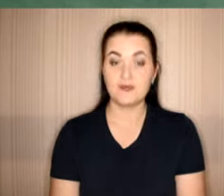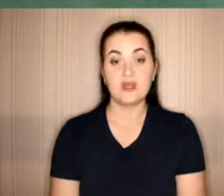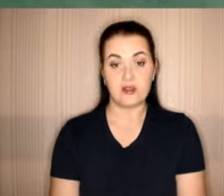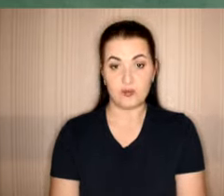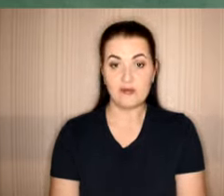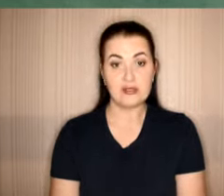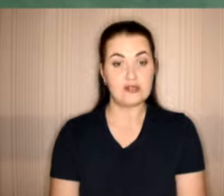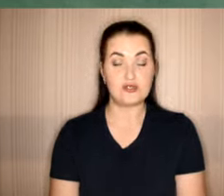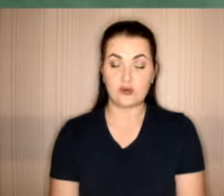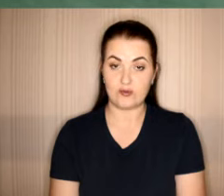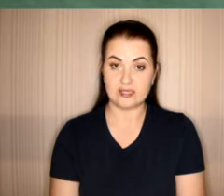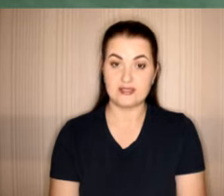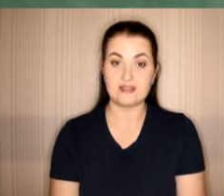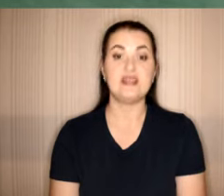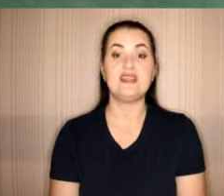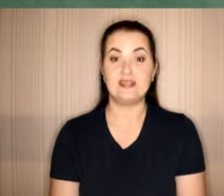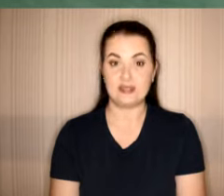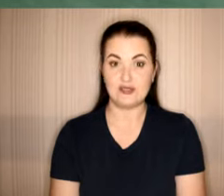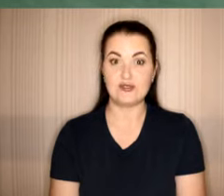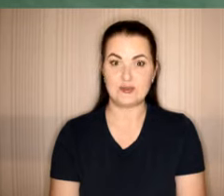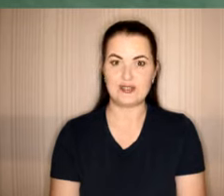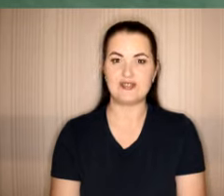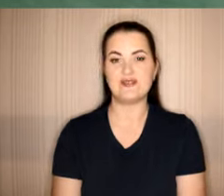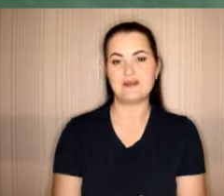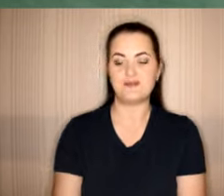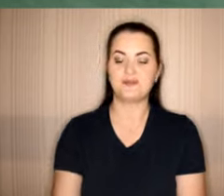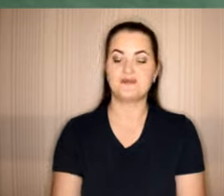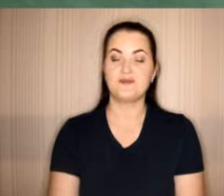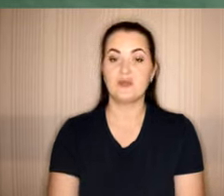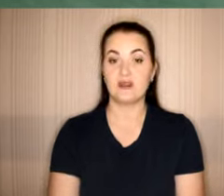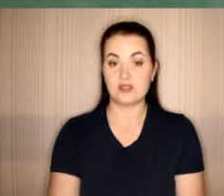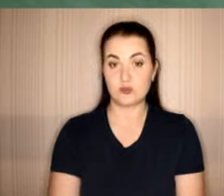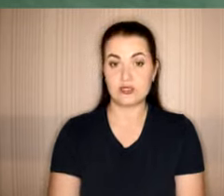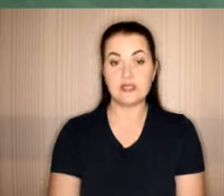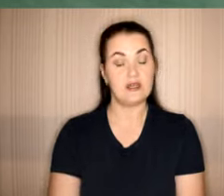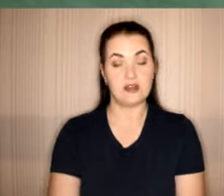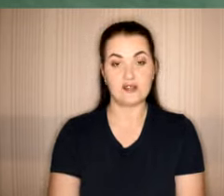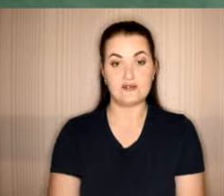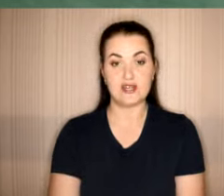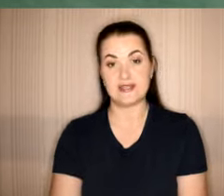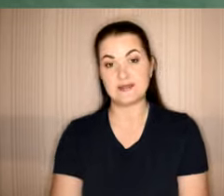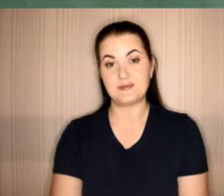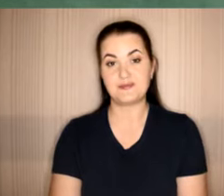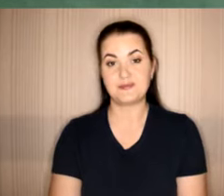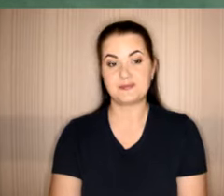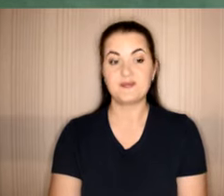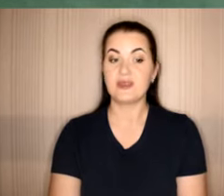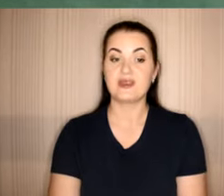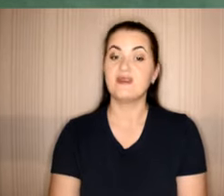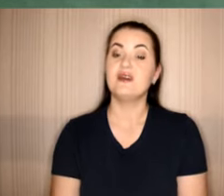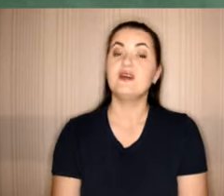Я впевнена, що у вас ідентично записано все. ви ж молодці і гарно навчаєтесь.